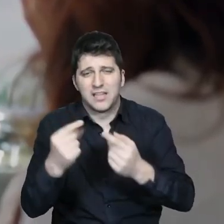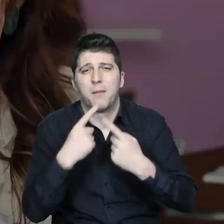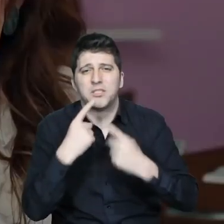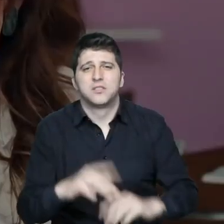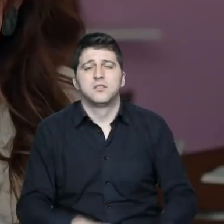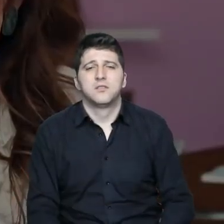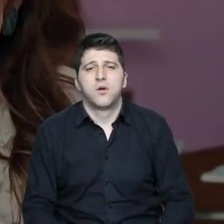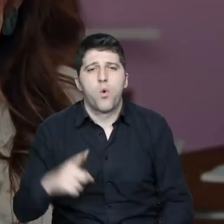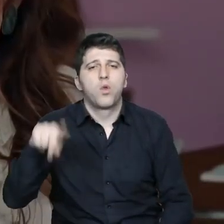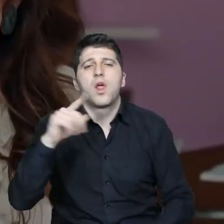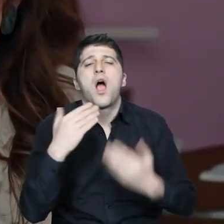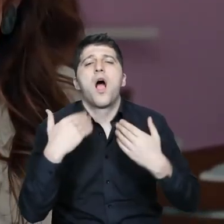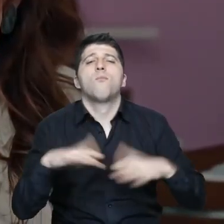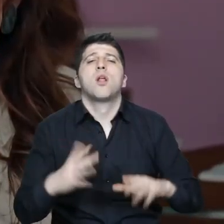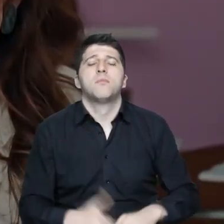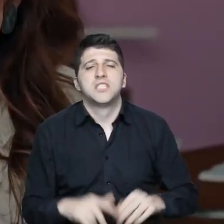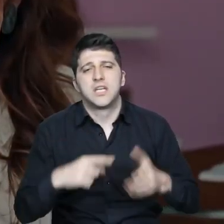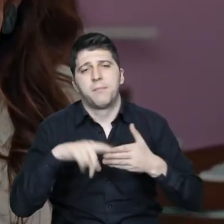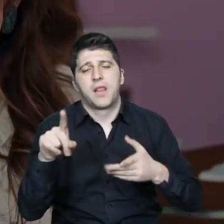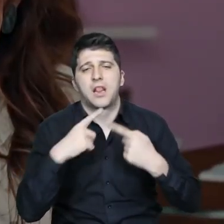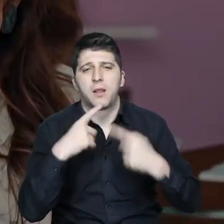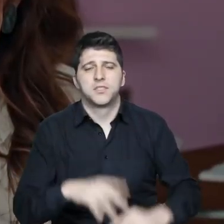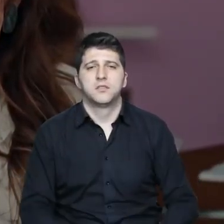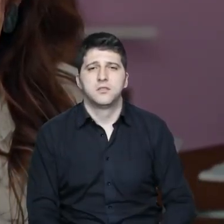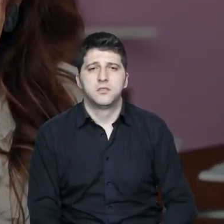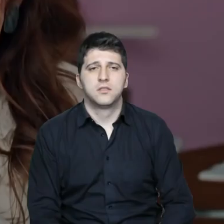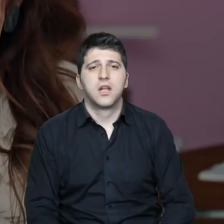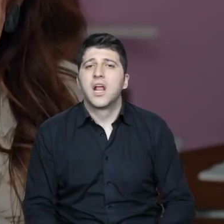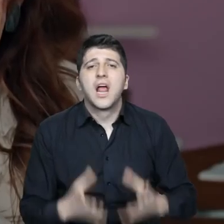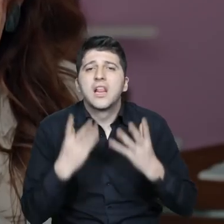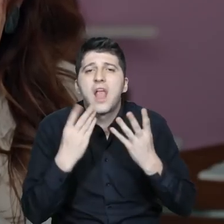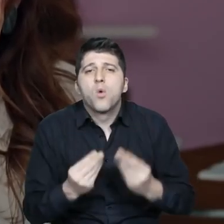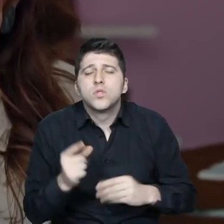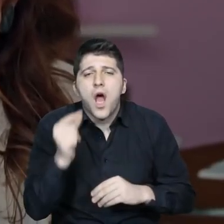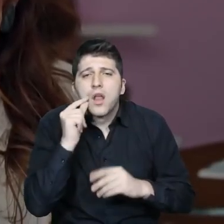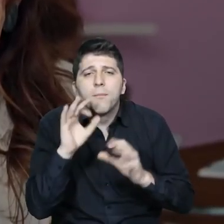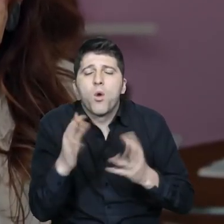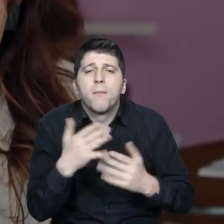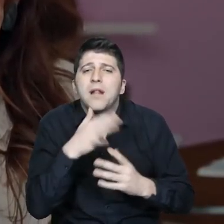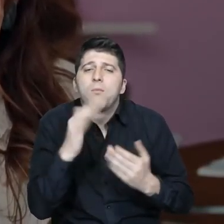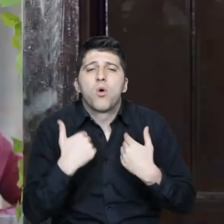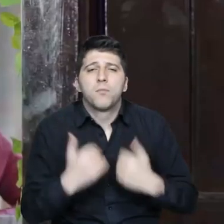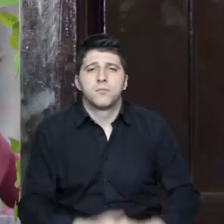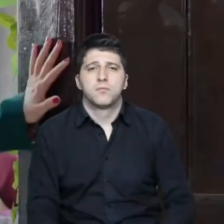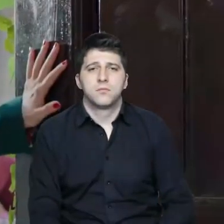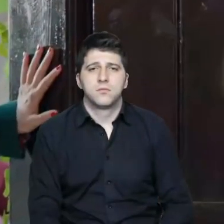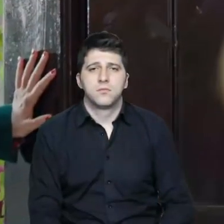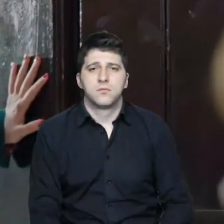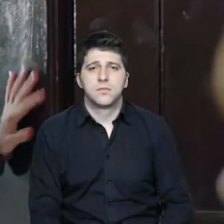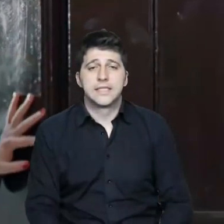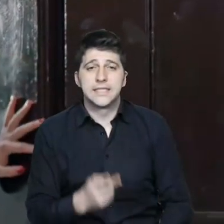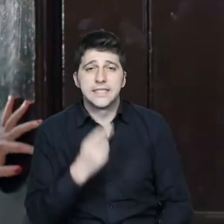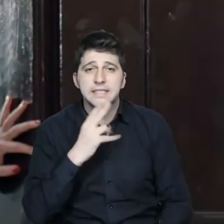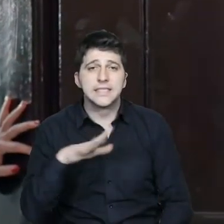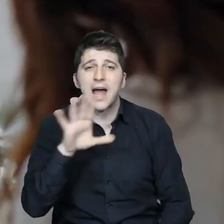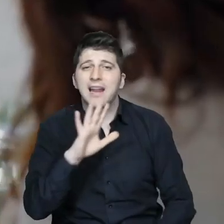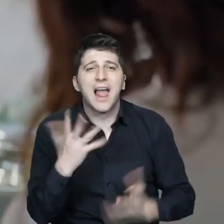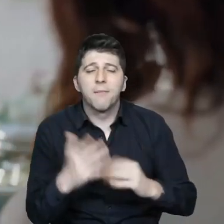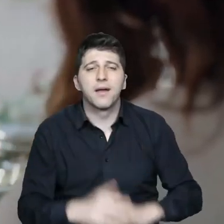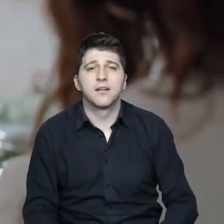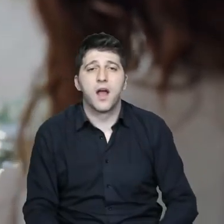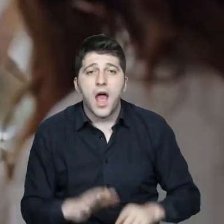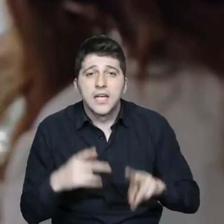demiş. Onlar da kabul etmemiş iptal etmişler. Yani ne olacak bu adamın hali bilmiyorum ki. Kızlar, ne haber?